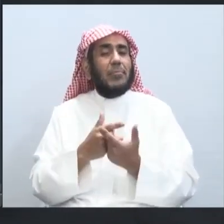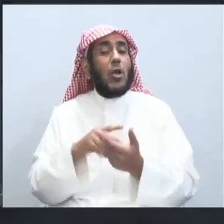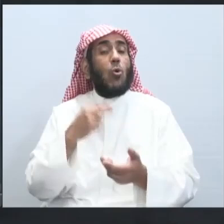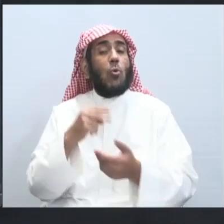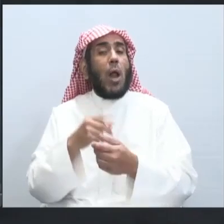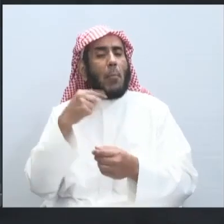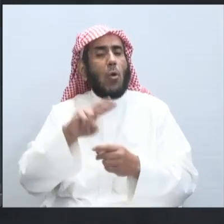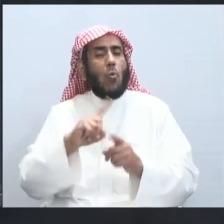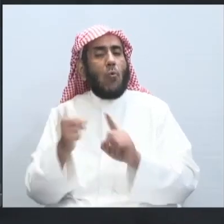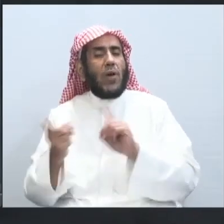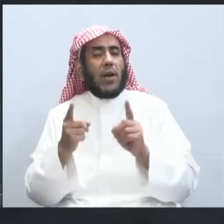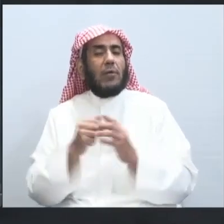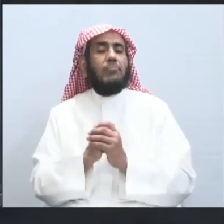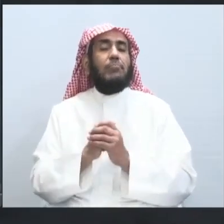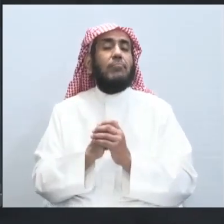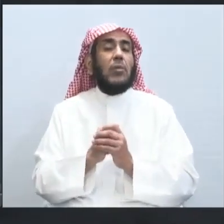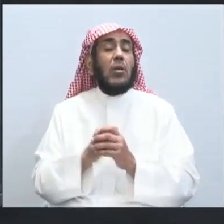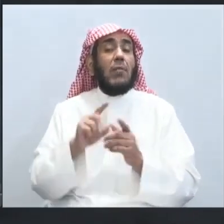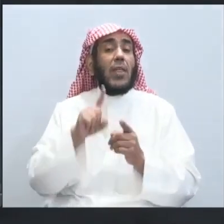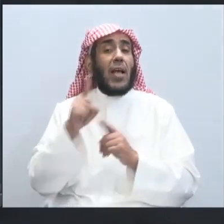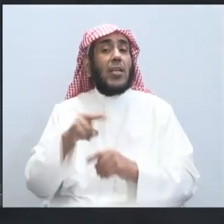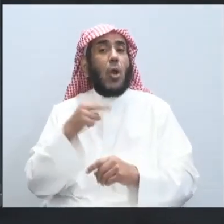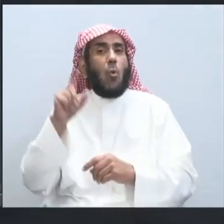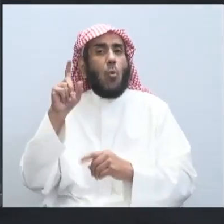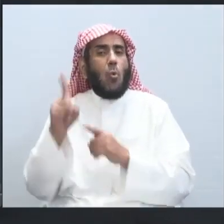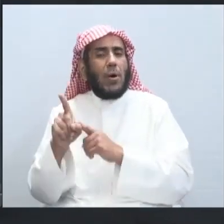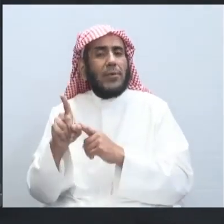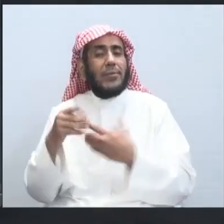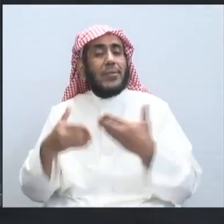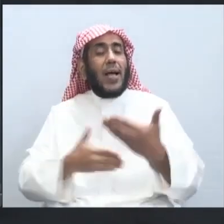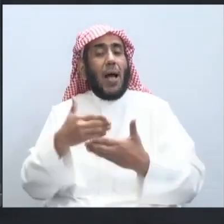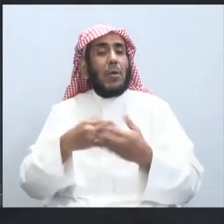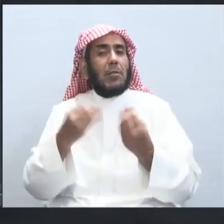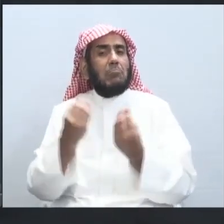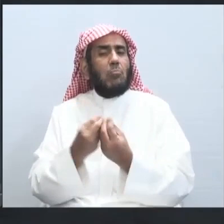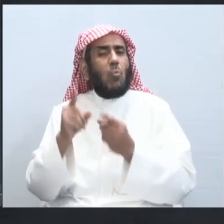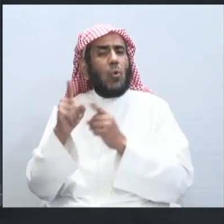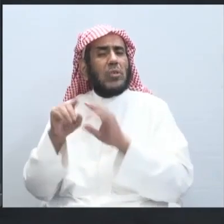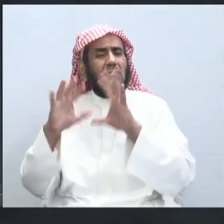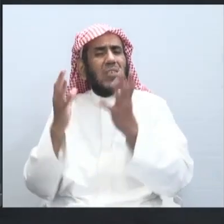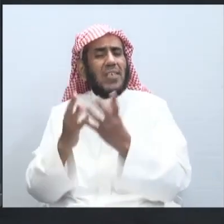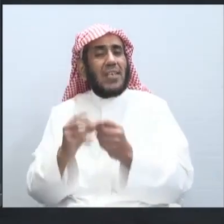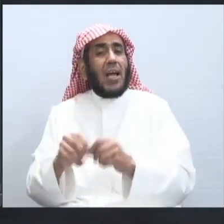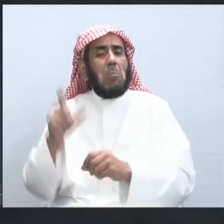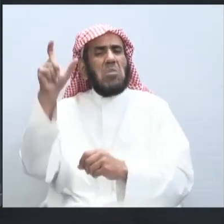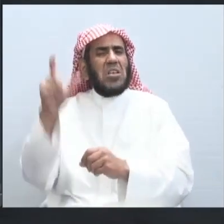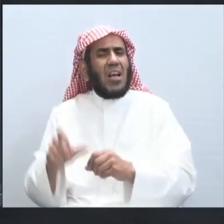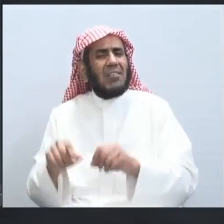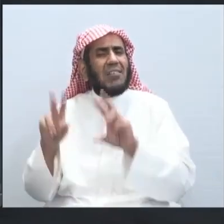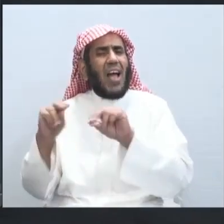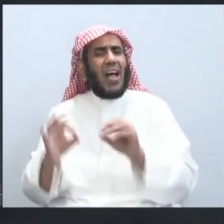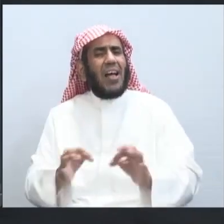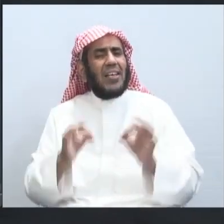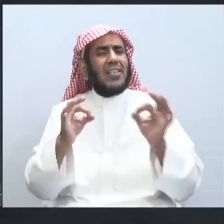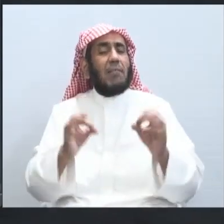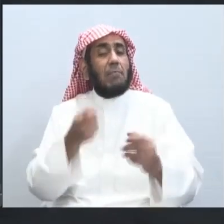فلابد ان نفرق بين الامرين فان كانت الدوله تعاملت باعتبارها شخصا اعتباريا عاديا